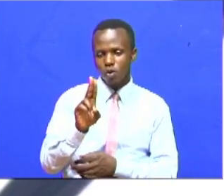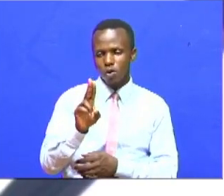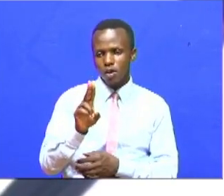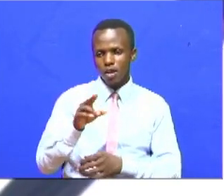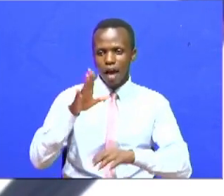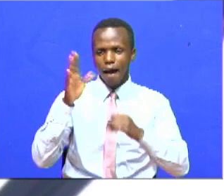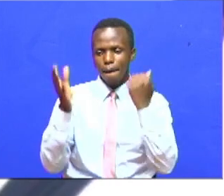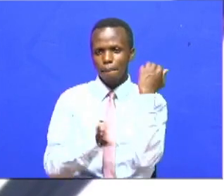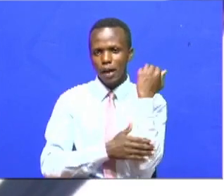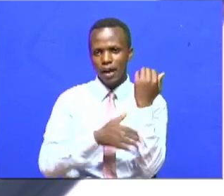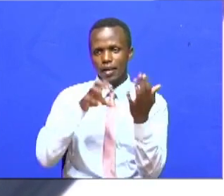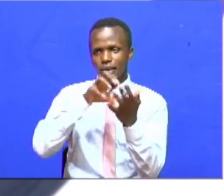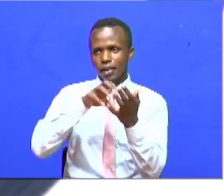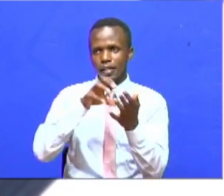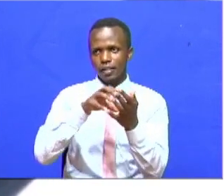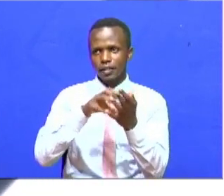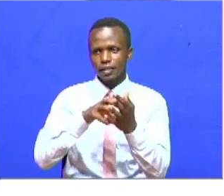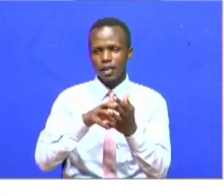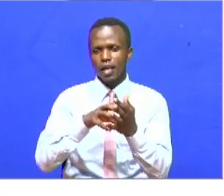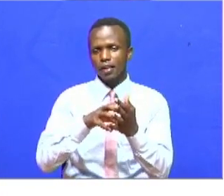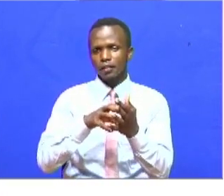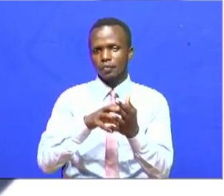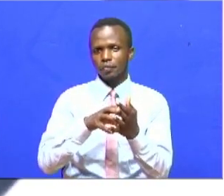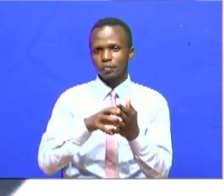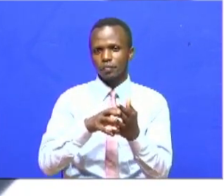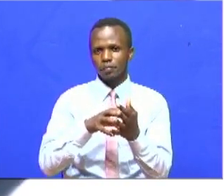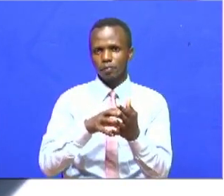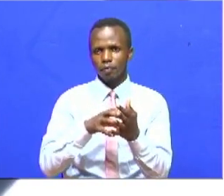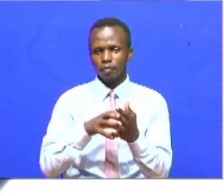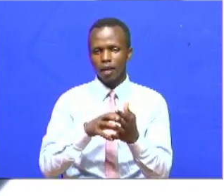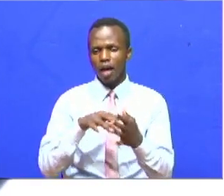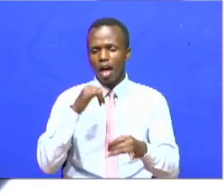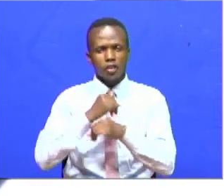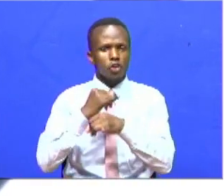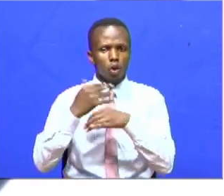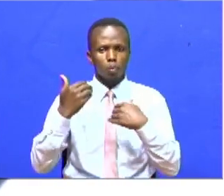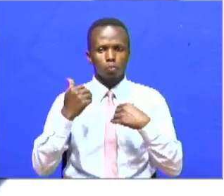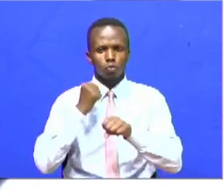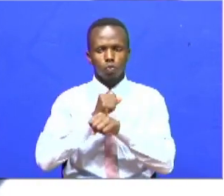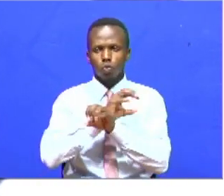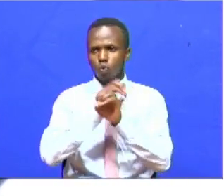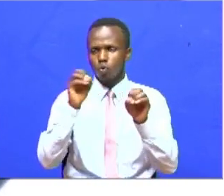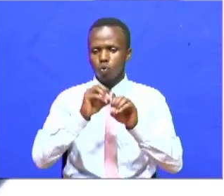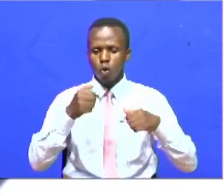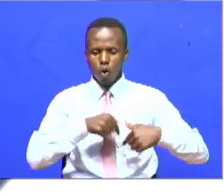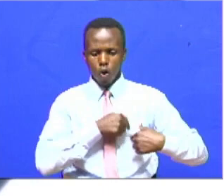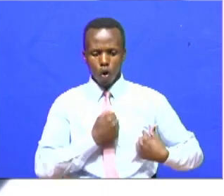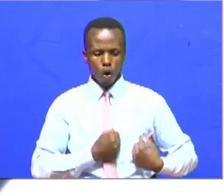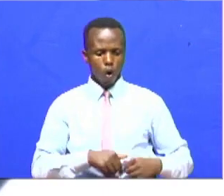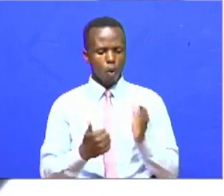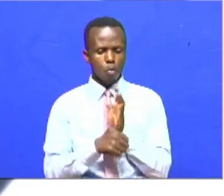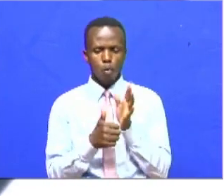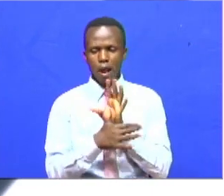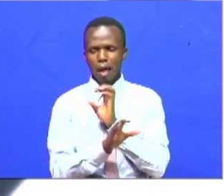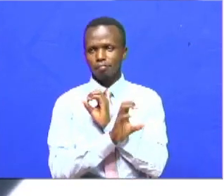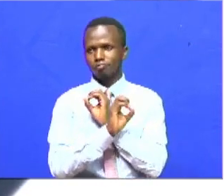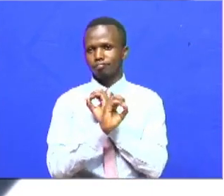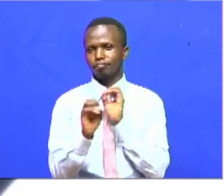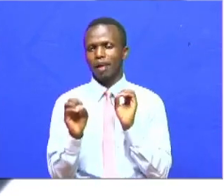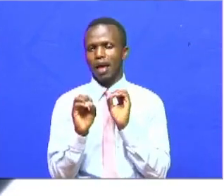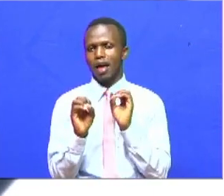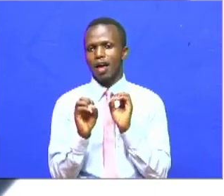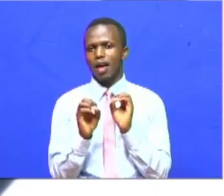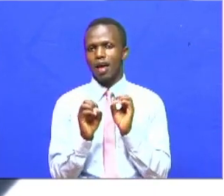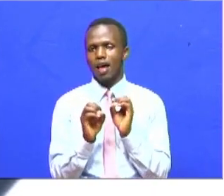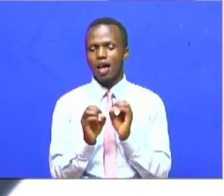Amewekwa mashini kila pahali. Figo haifanyi kazi, iko mashini. Roho iko nini? Sasa